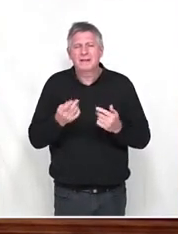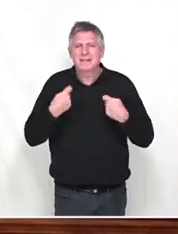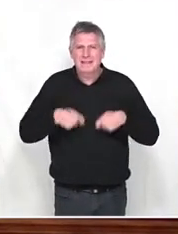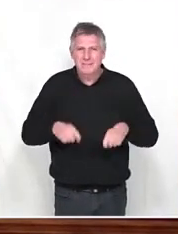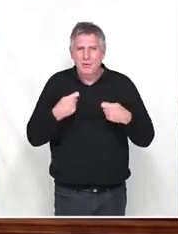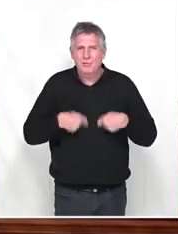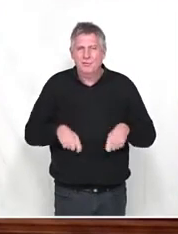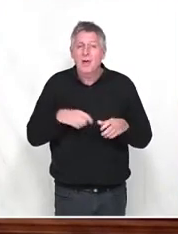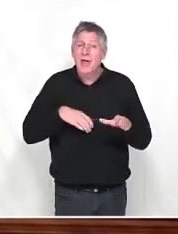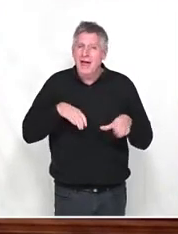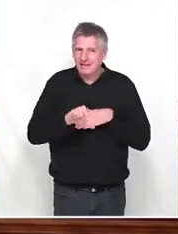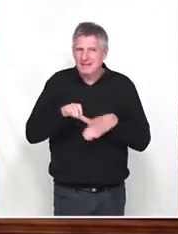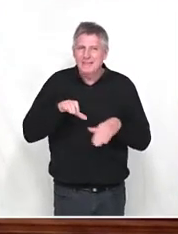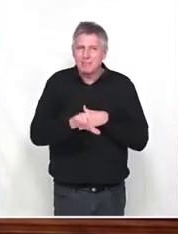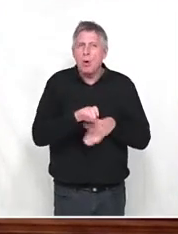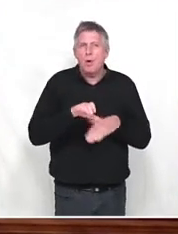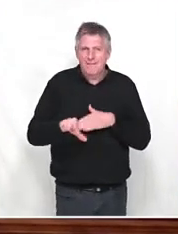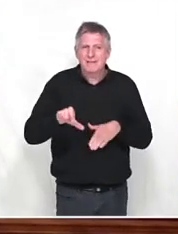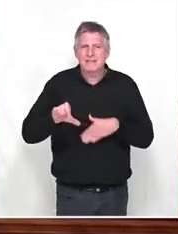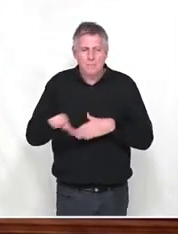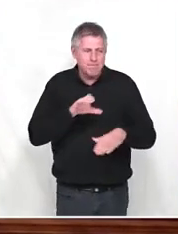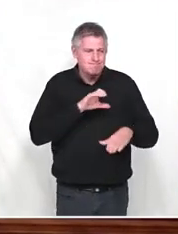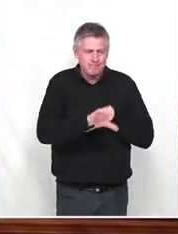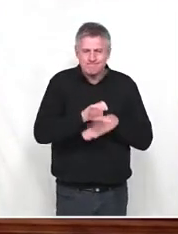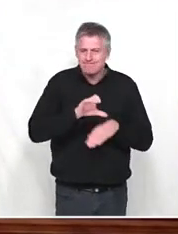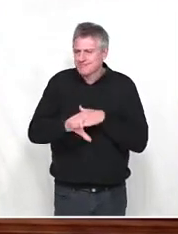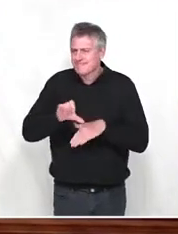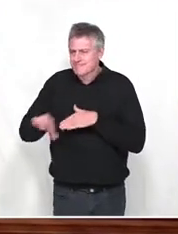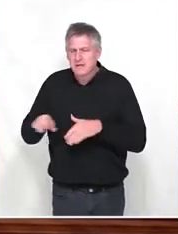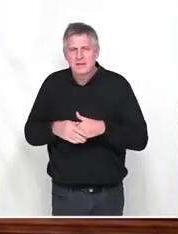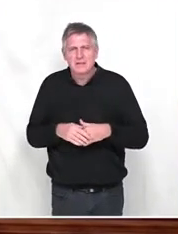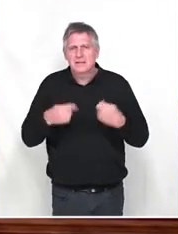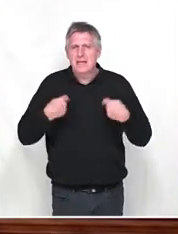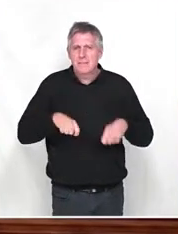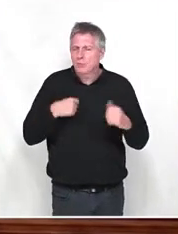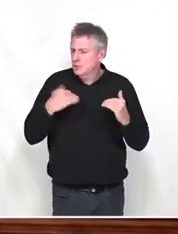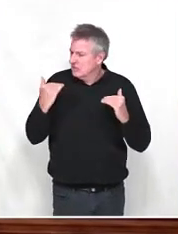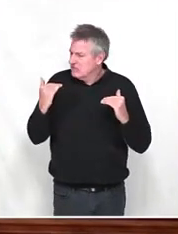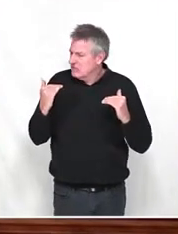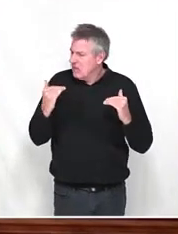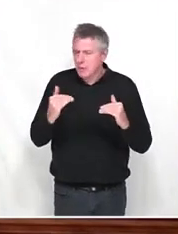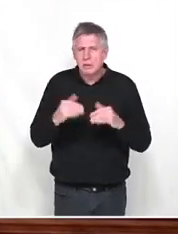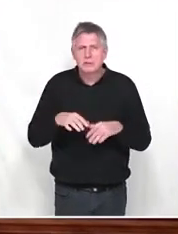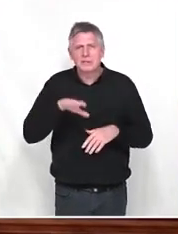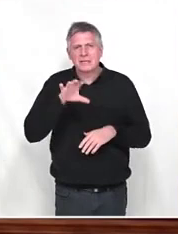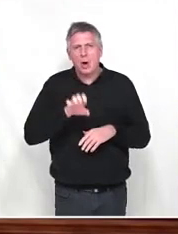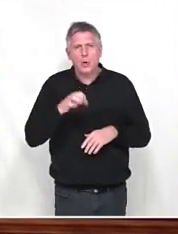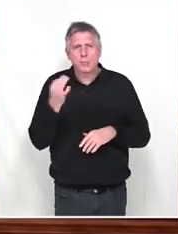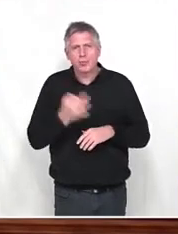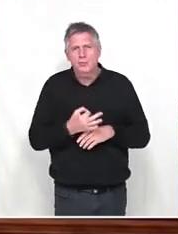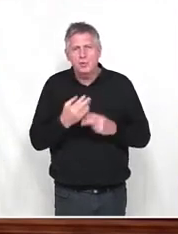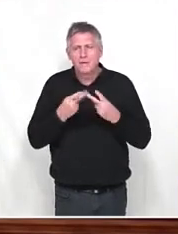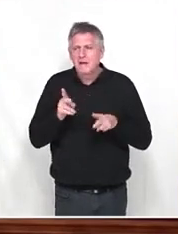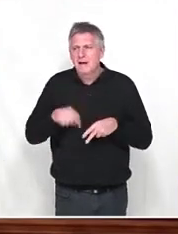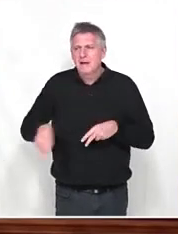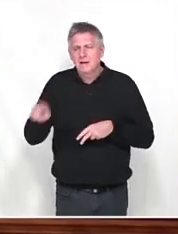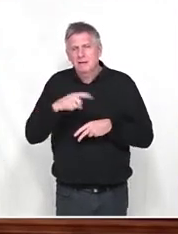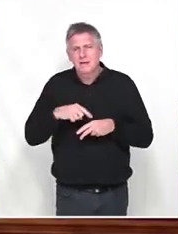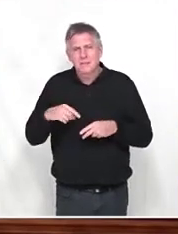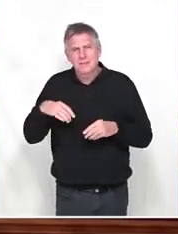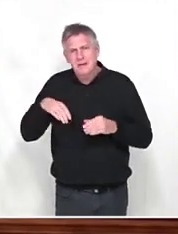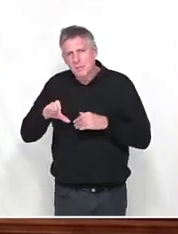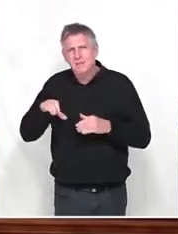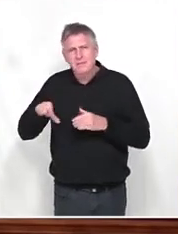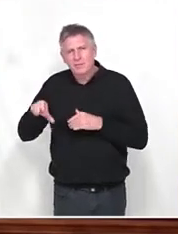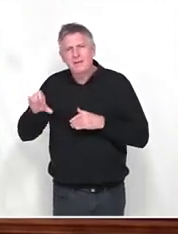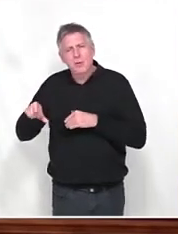dépenses d'investissement. Ces dépenses ont connu une stabilité d'ailleurs, alors que 40% des communes ont baissé leurs